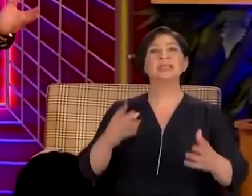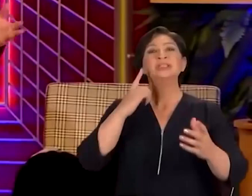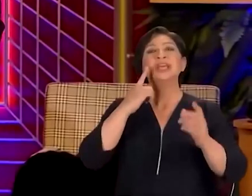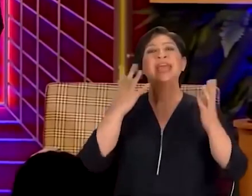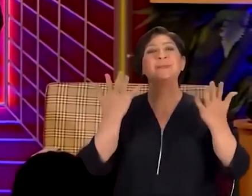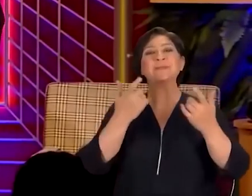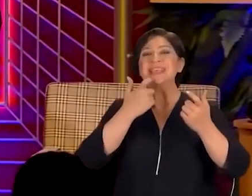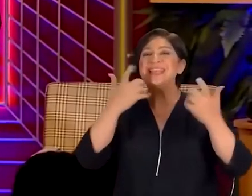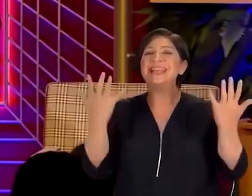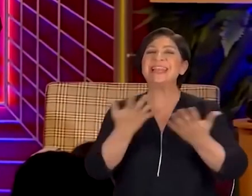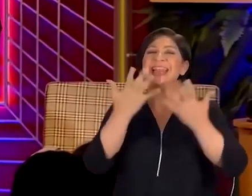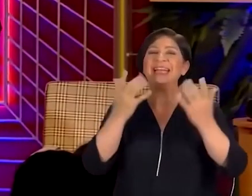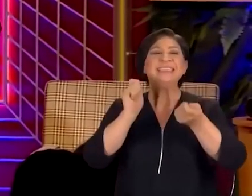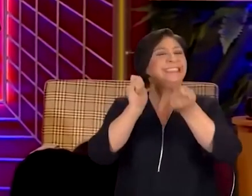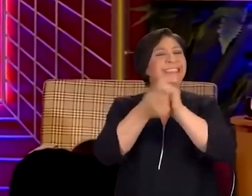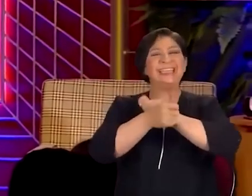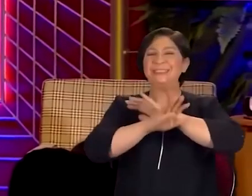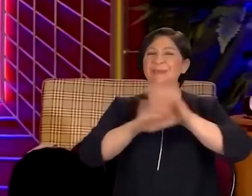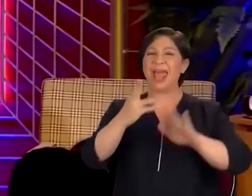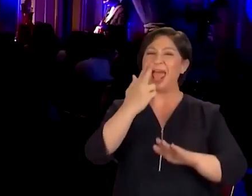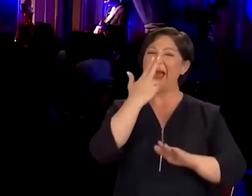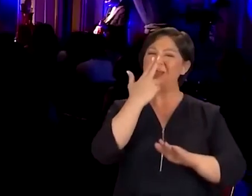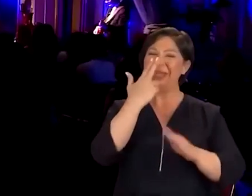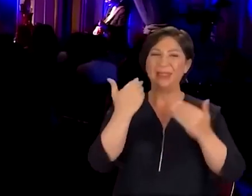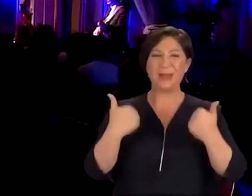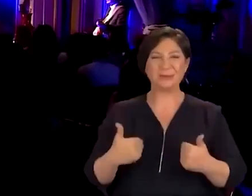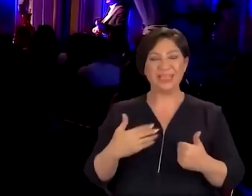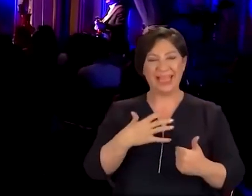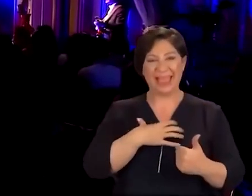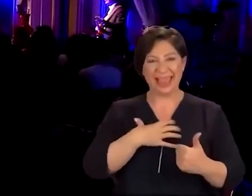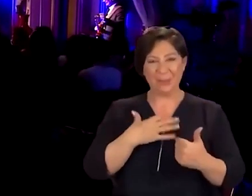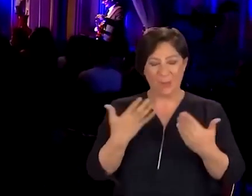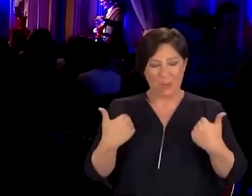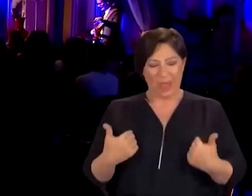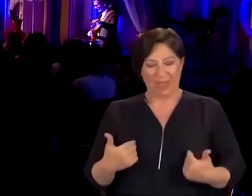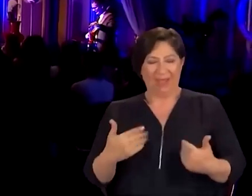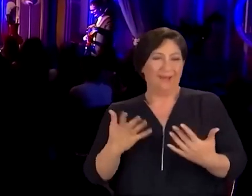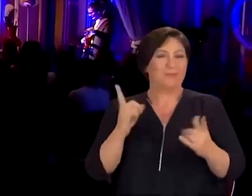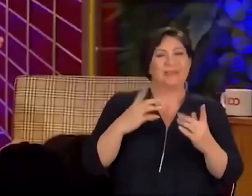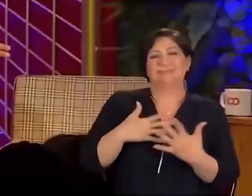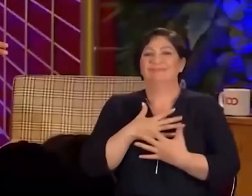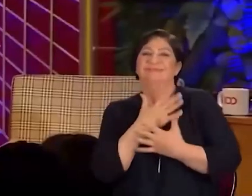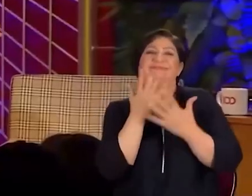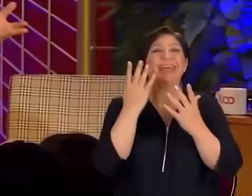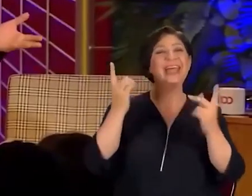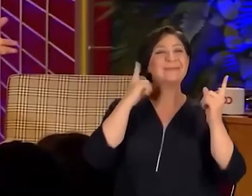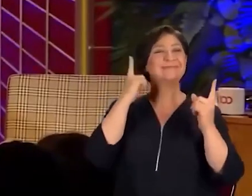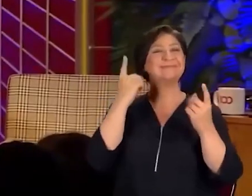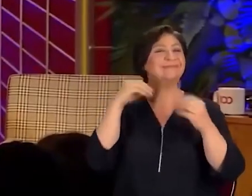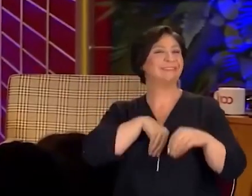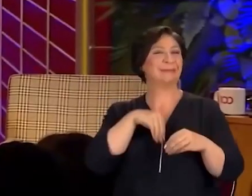Şekerim, yıllardır değişmeyen alışkanlığımız kendimi böyle bir erotik film yıldızı gibi